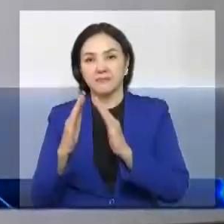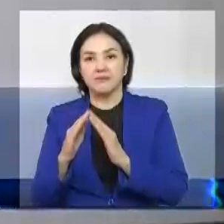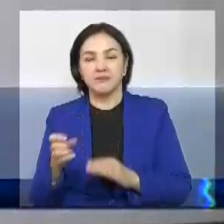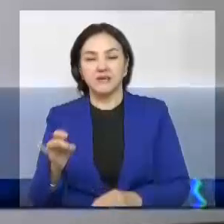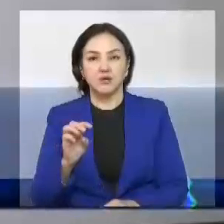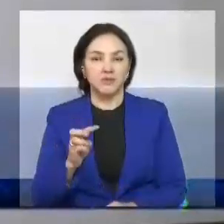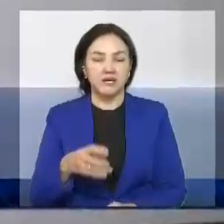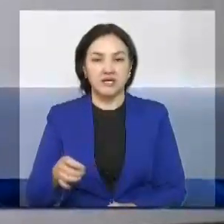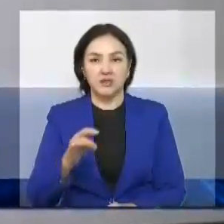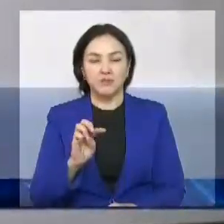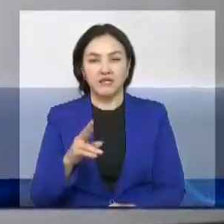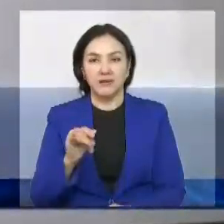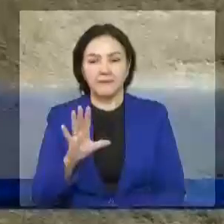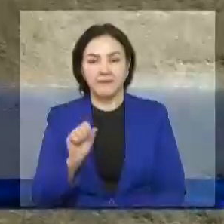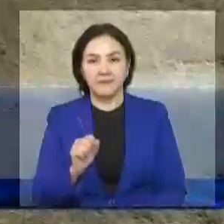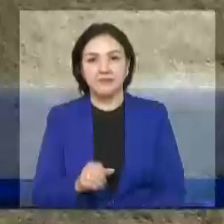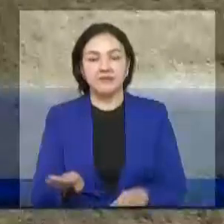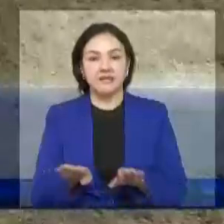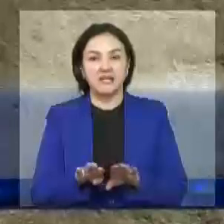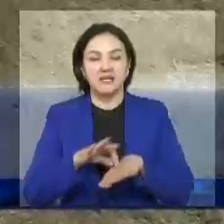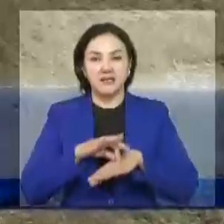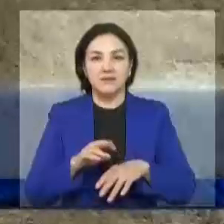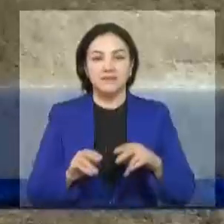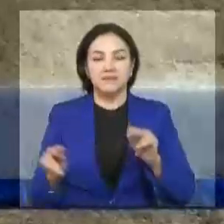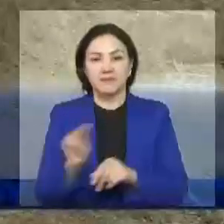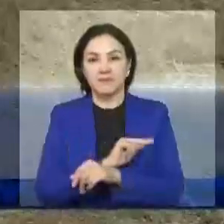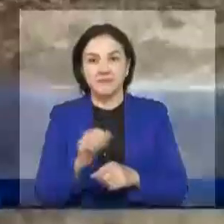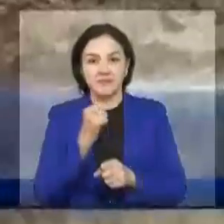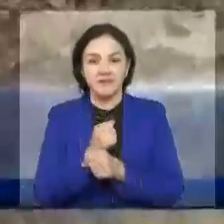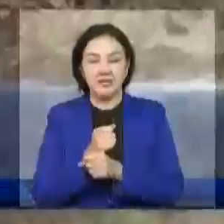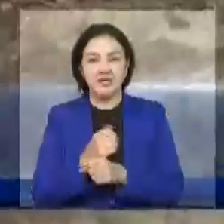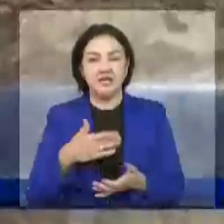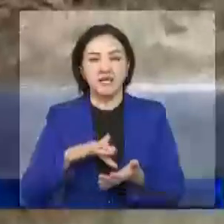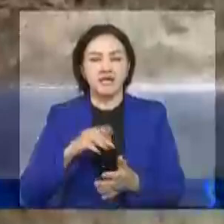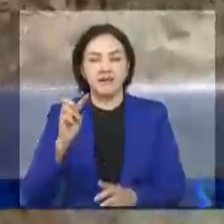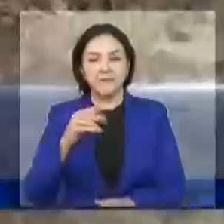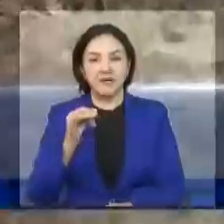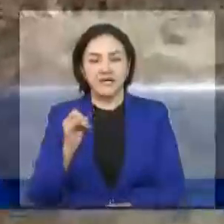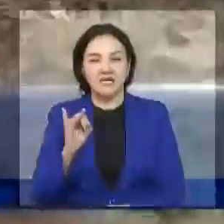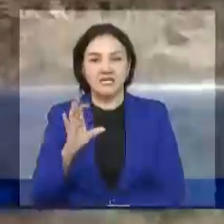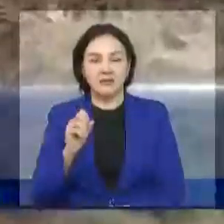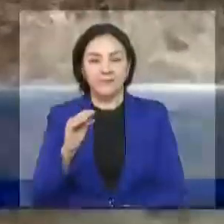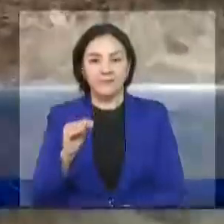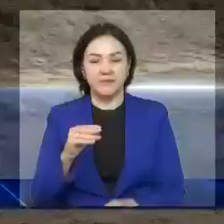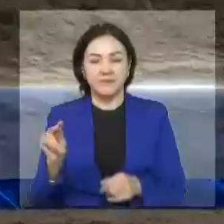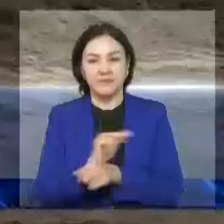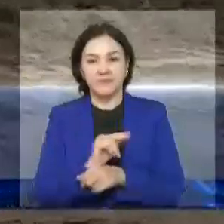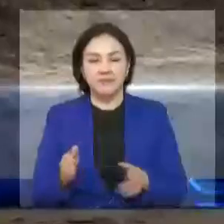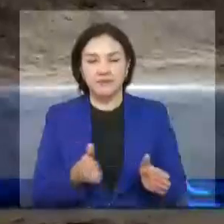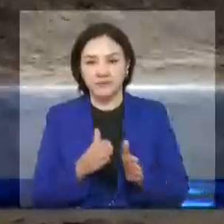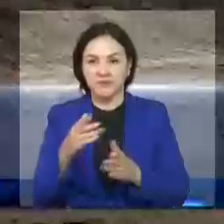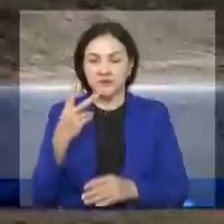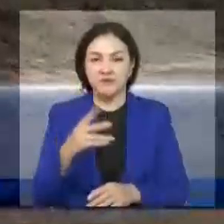жастык и по улице Жамбыла Жабаева также ведутся средние ремонтные работы в городах Эмба им в том числе ре Доро